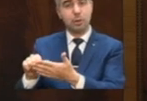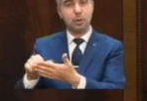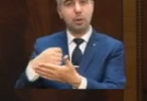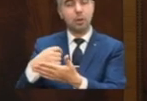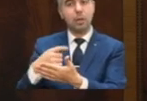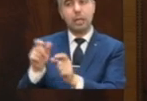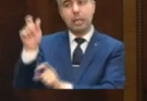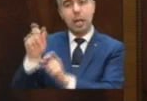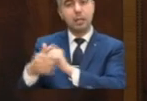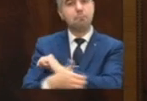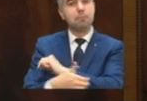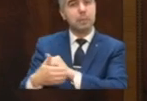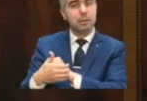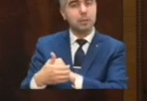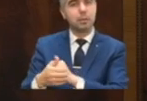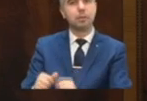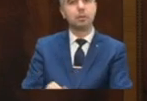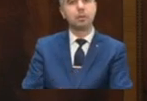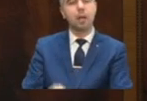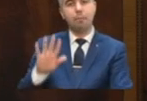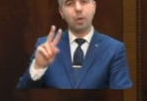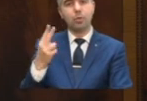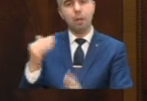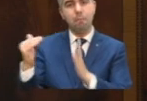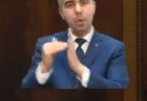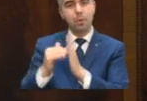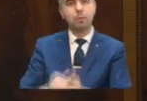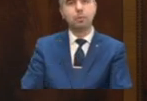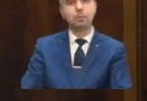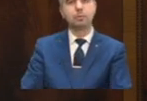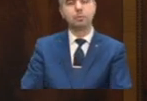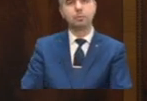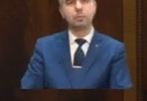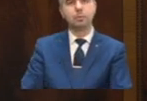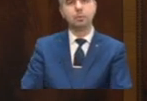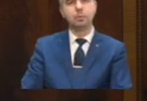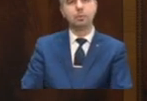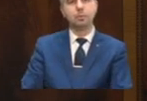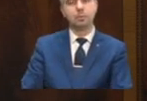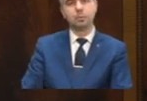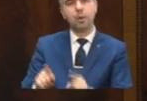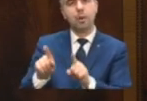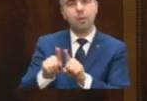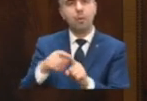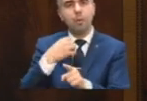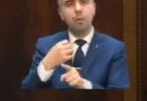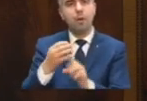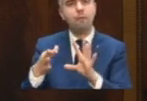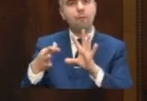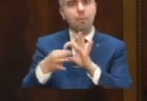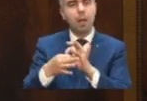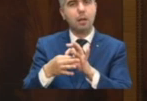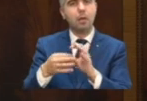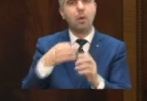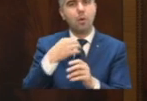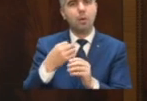للطبقات الفقيرة، فليس من المعقول وليس من الإنسانية وليس من العدالة كذلك أن تستمر الأبناك وغيرها في